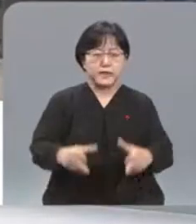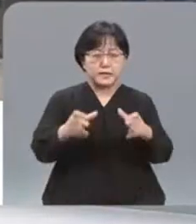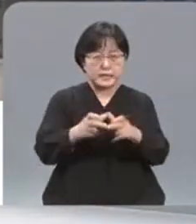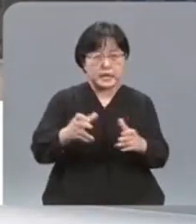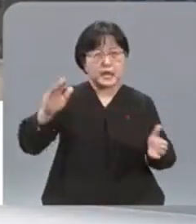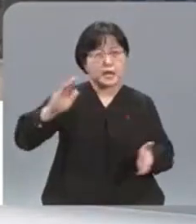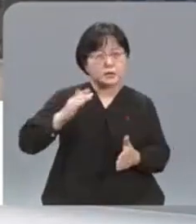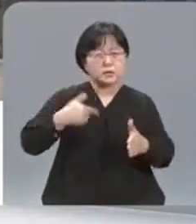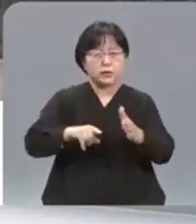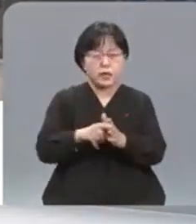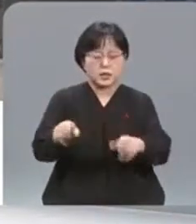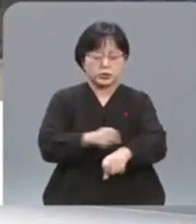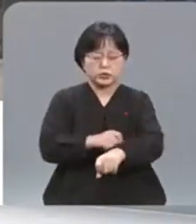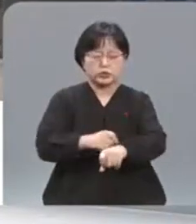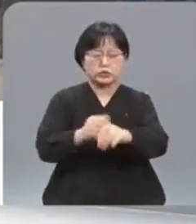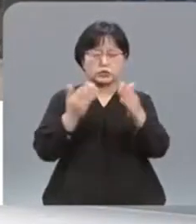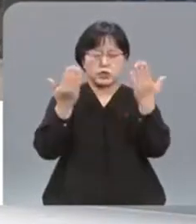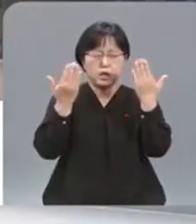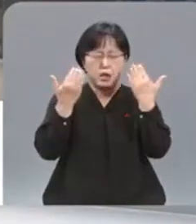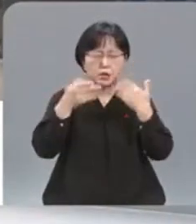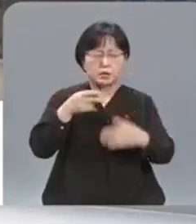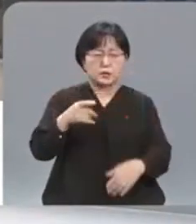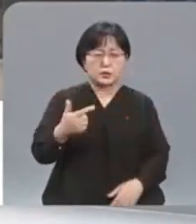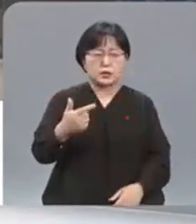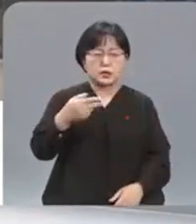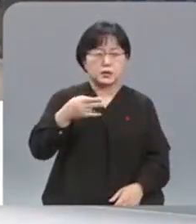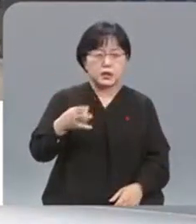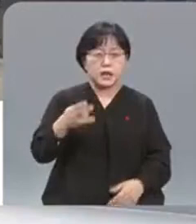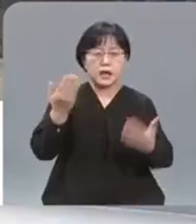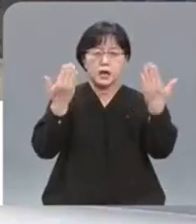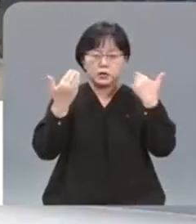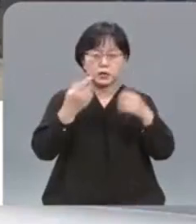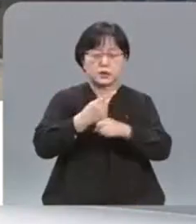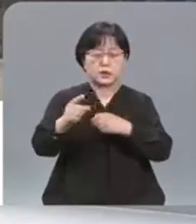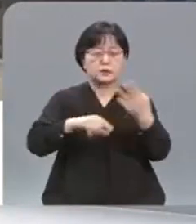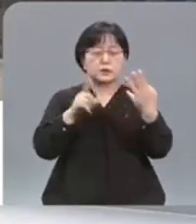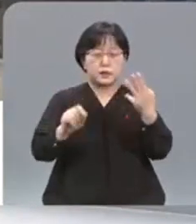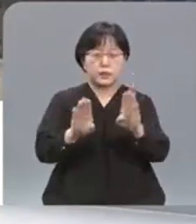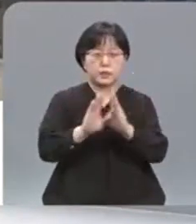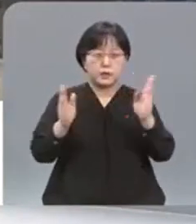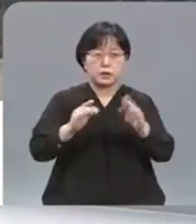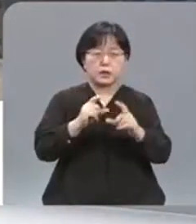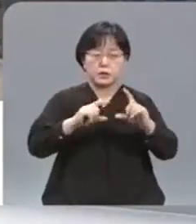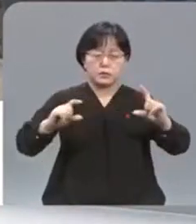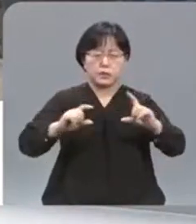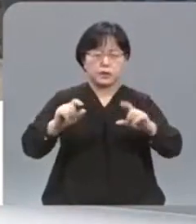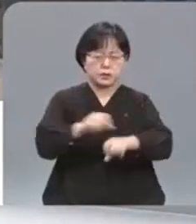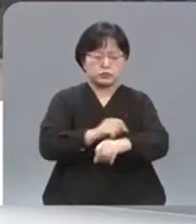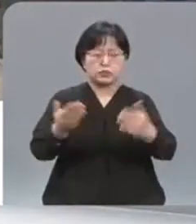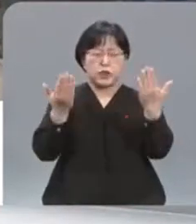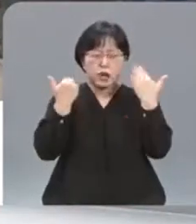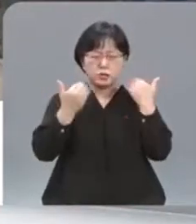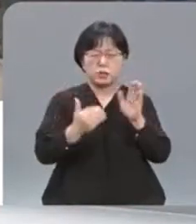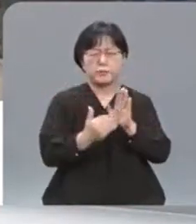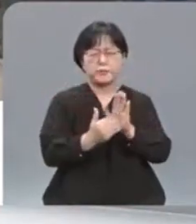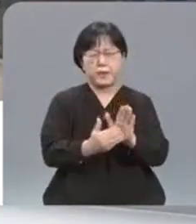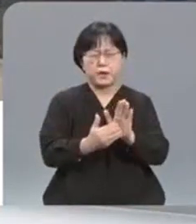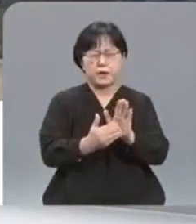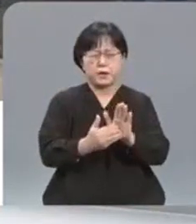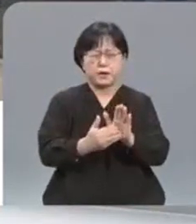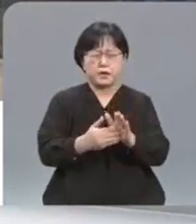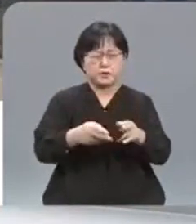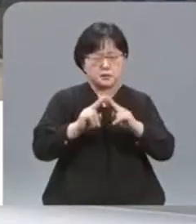장애 학생들을 위한 특수학교인 선예학교가 내년 3월 개교합니다. 일부에서 특수학교를 기피시설로